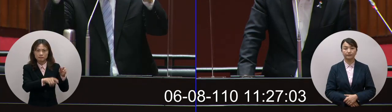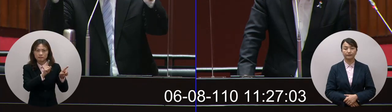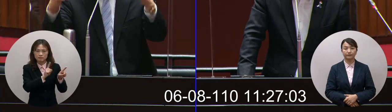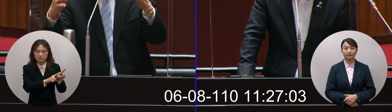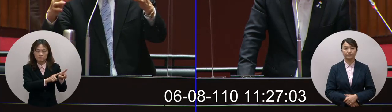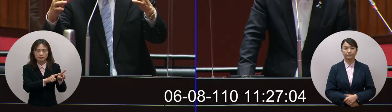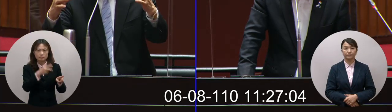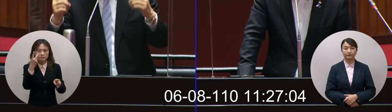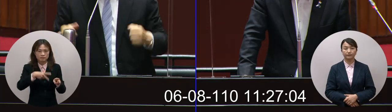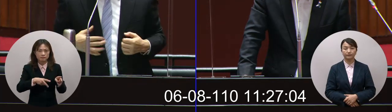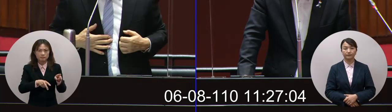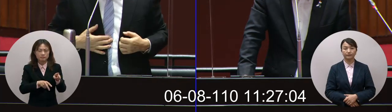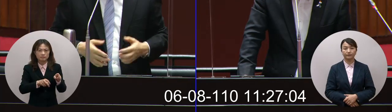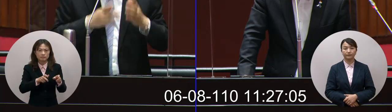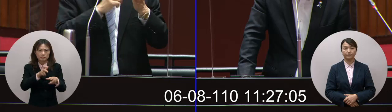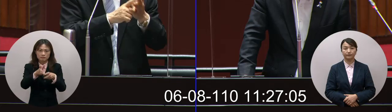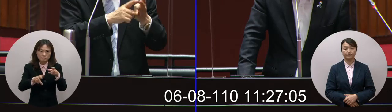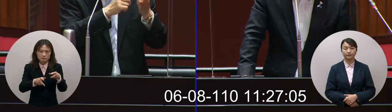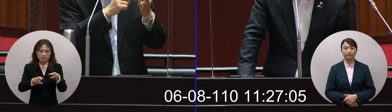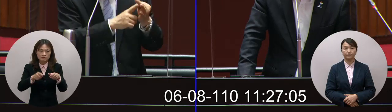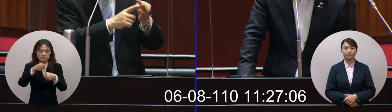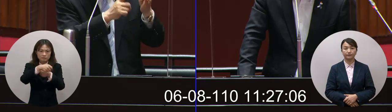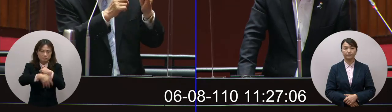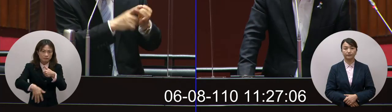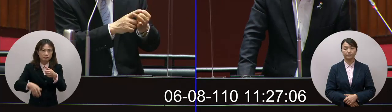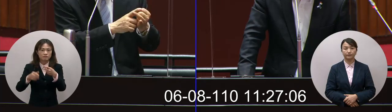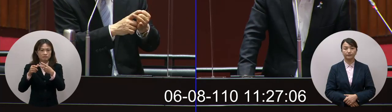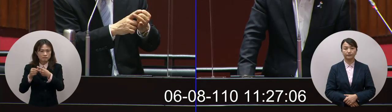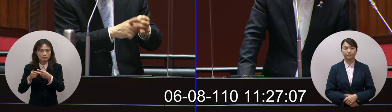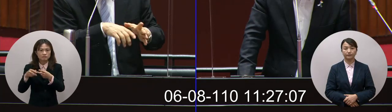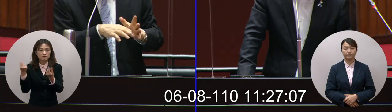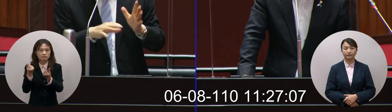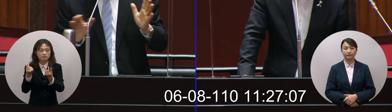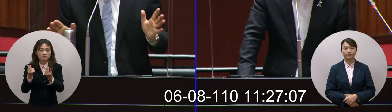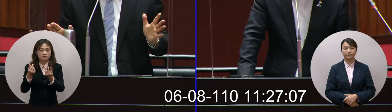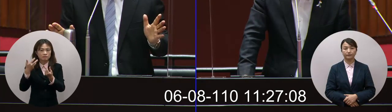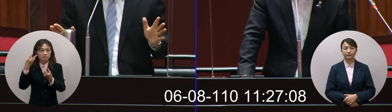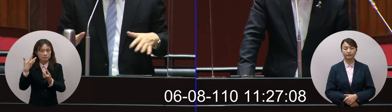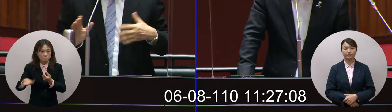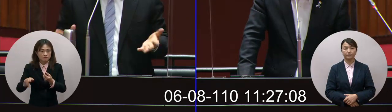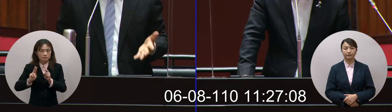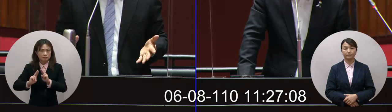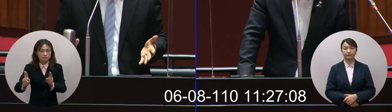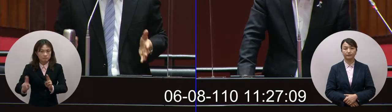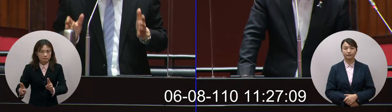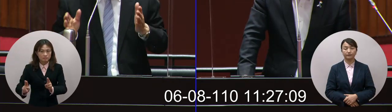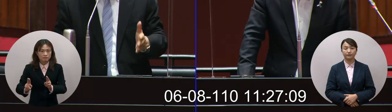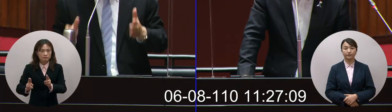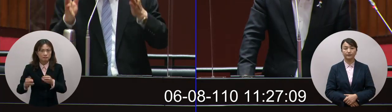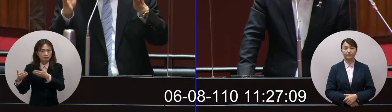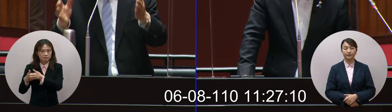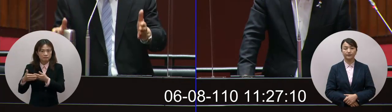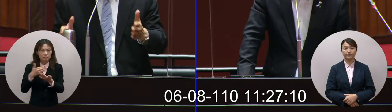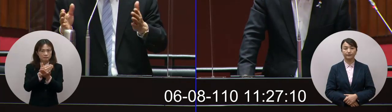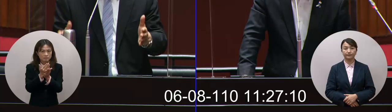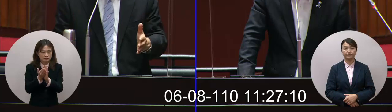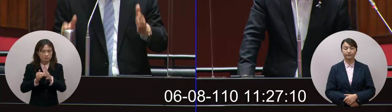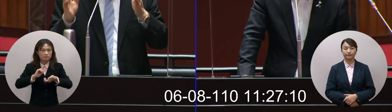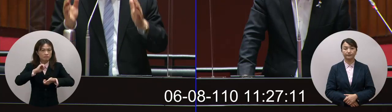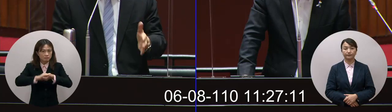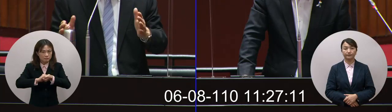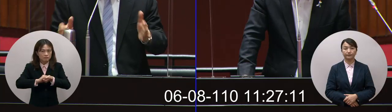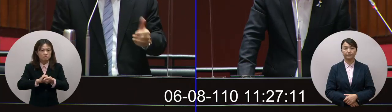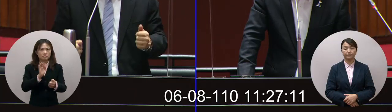于战略，比如水电交通各种方面，都必须让整个国